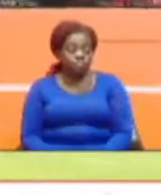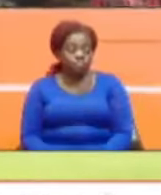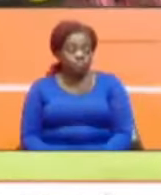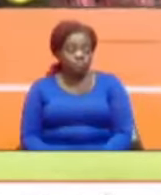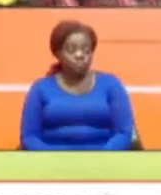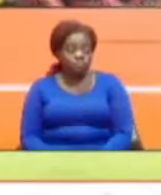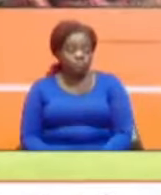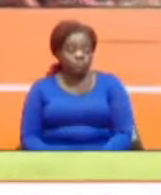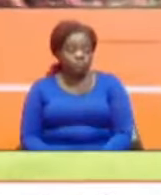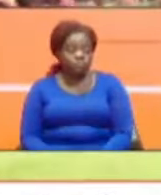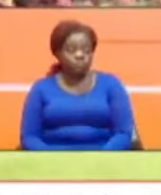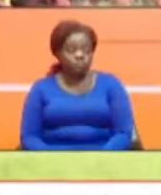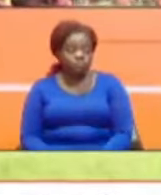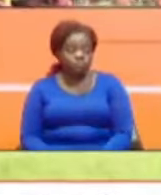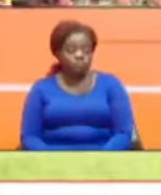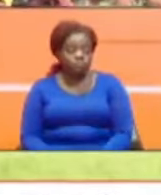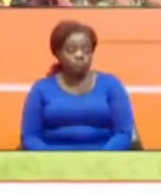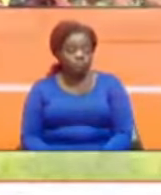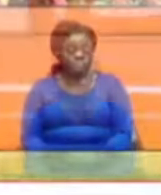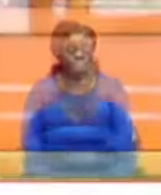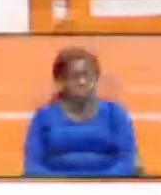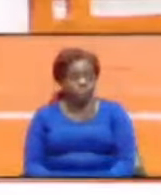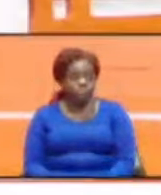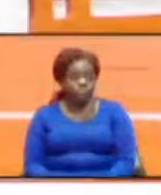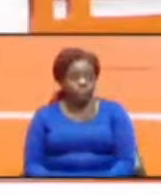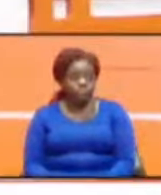be bakusakidde eggulire lino ku Bukedde TV.